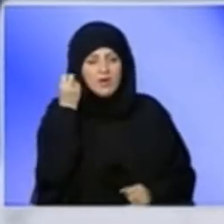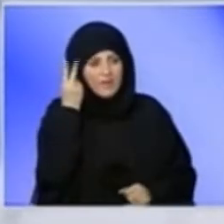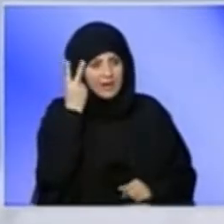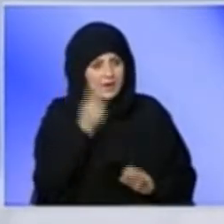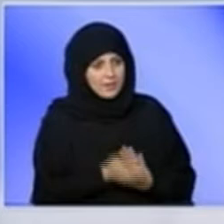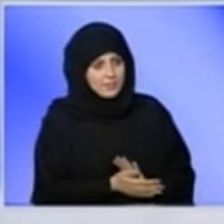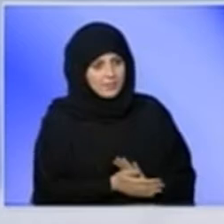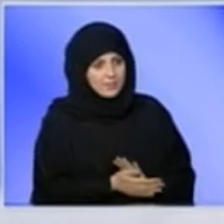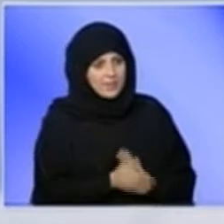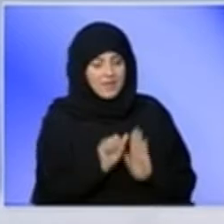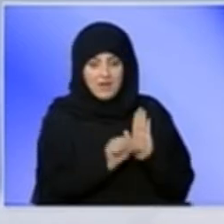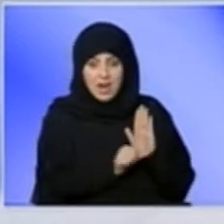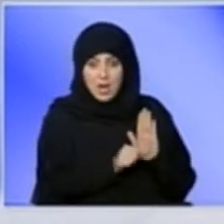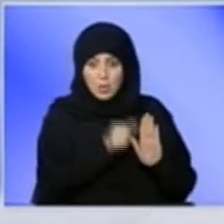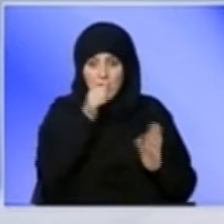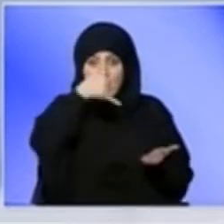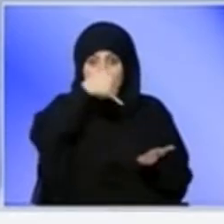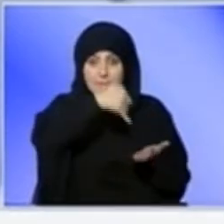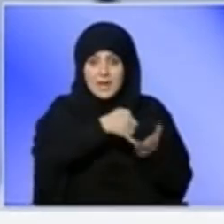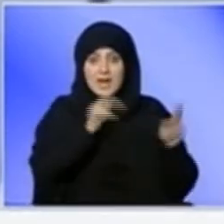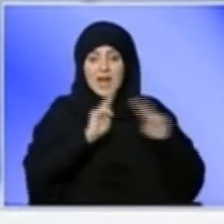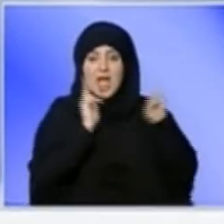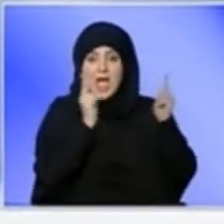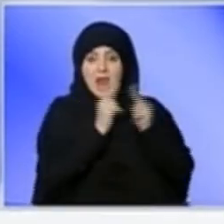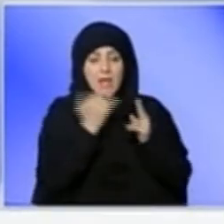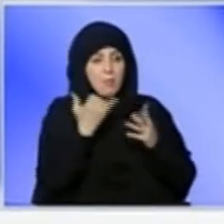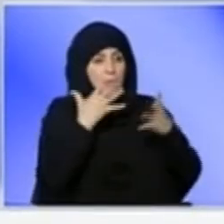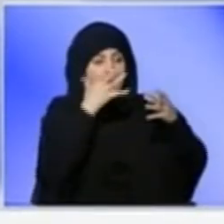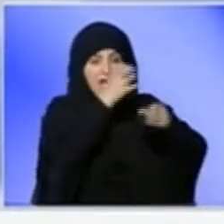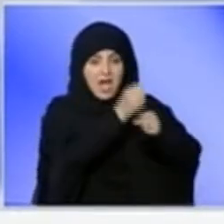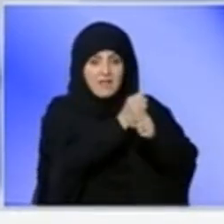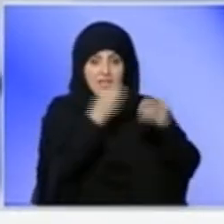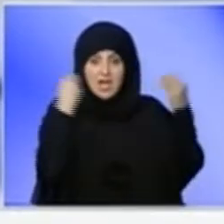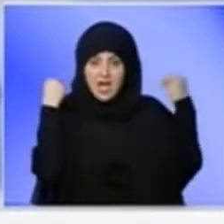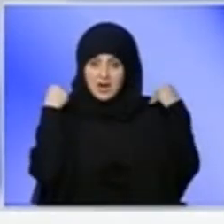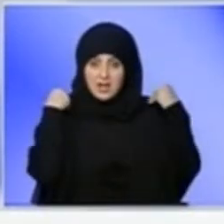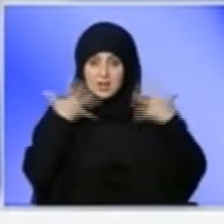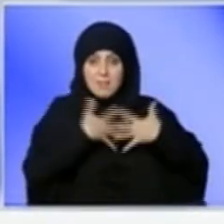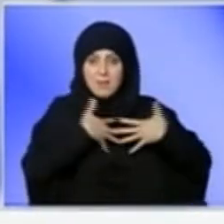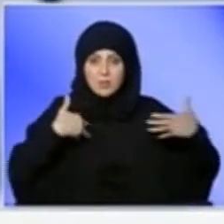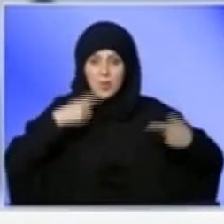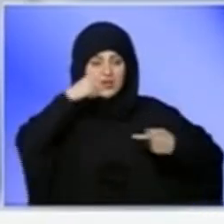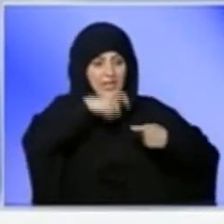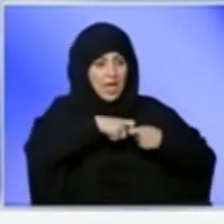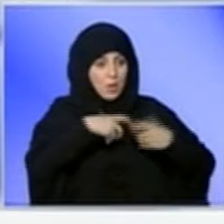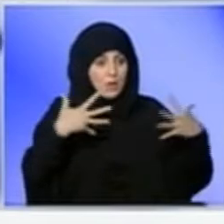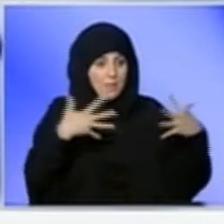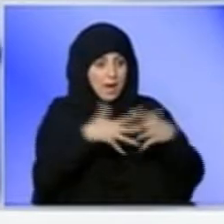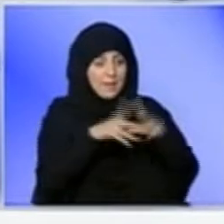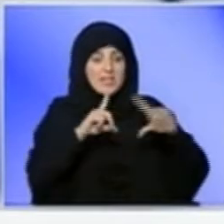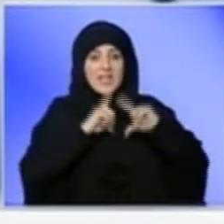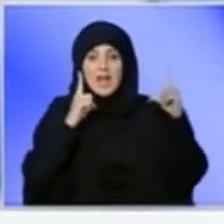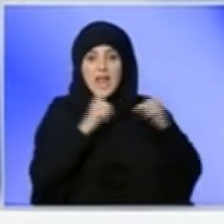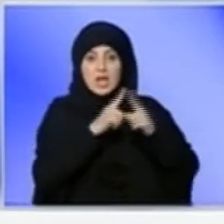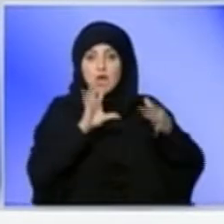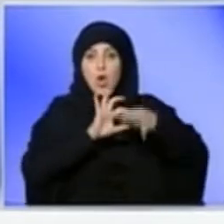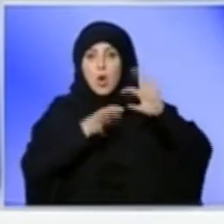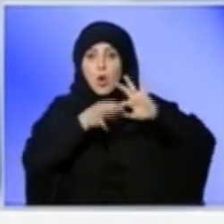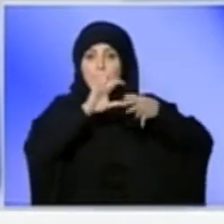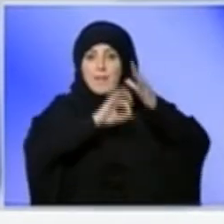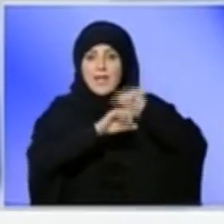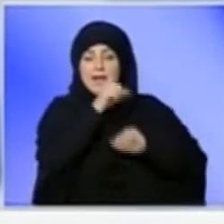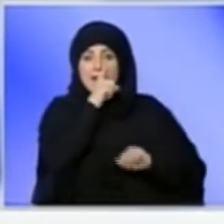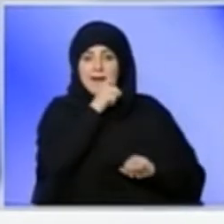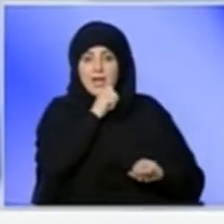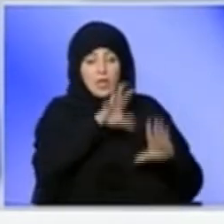أولاً، المركز الدولي للأمن الرياضي يفخر بشراكته مع اللجنة الأولمبية القطرية في